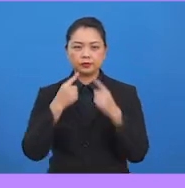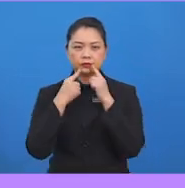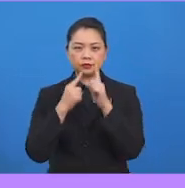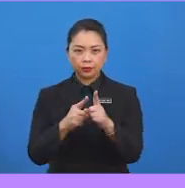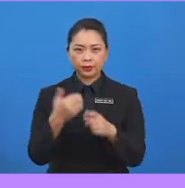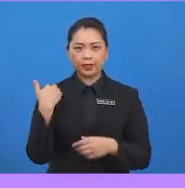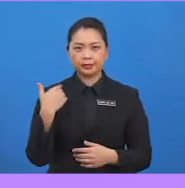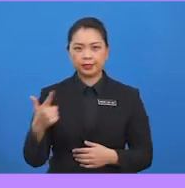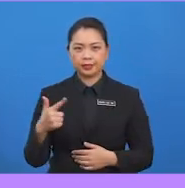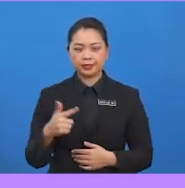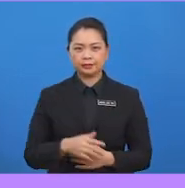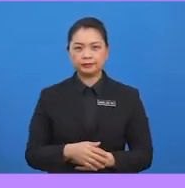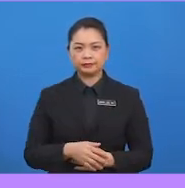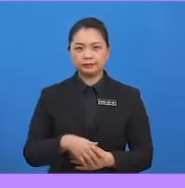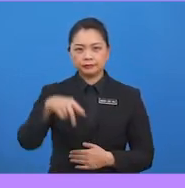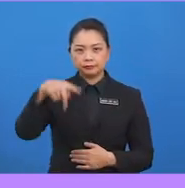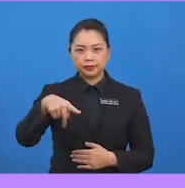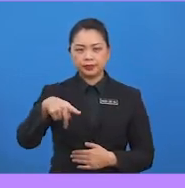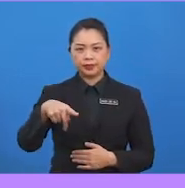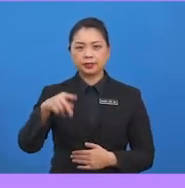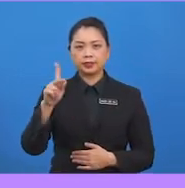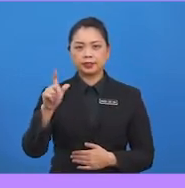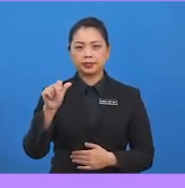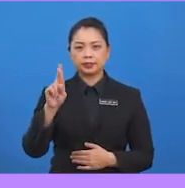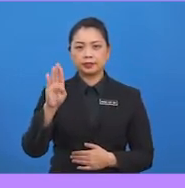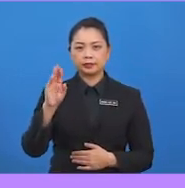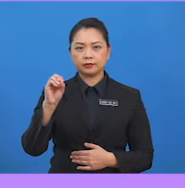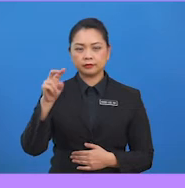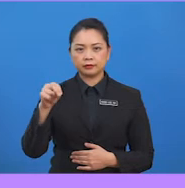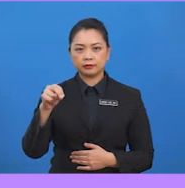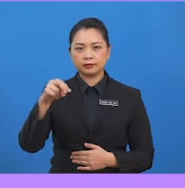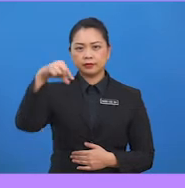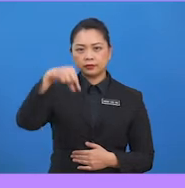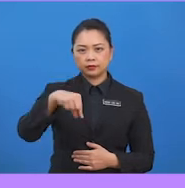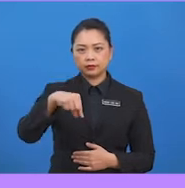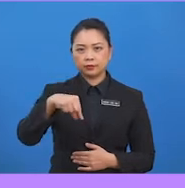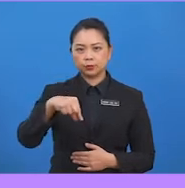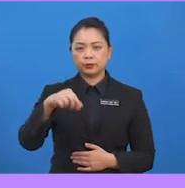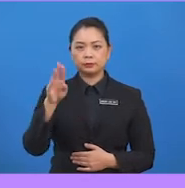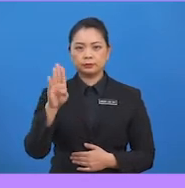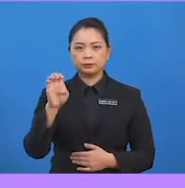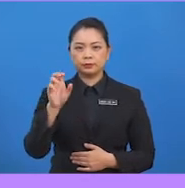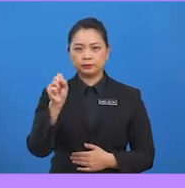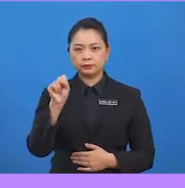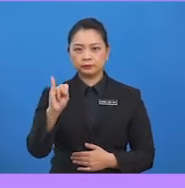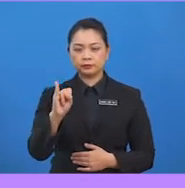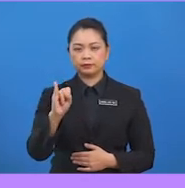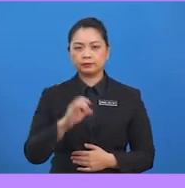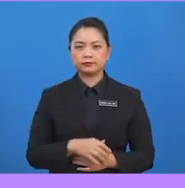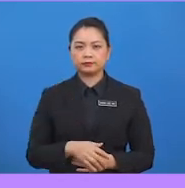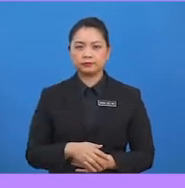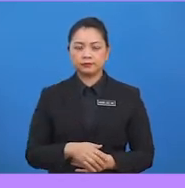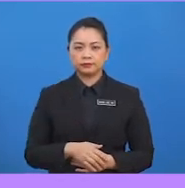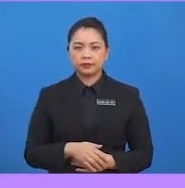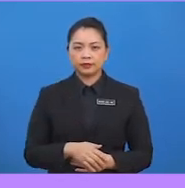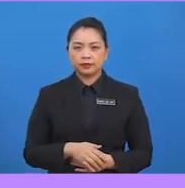Jawapannya ialah atom P ialah karbon, manakala atom Q ialah besi. Soalan